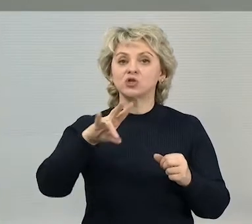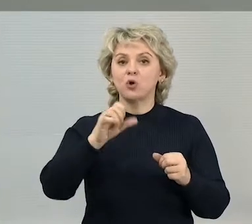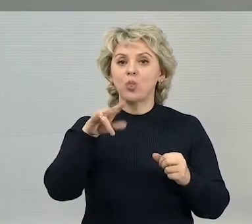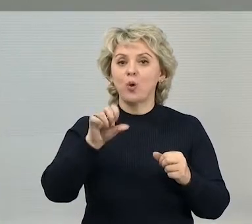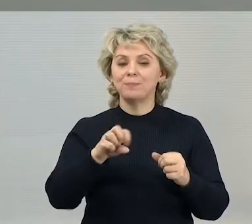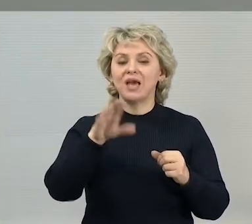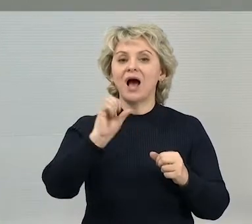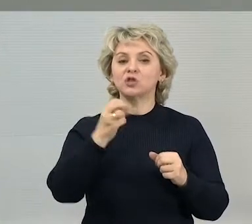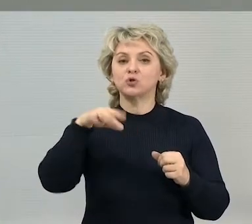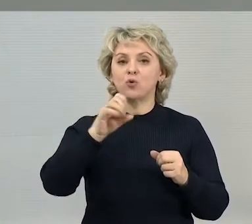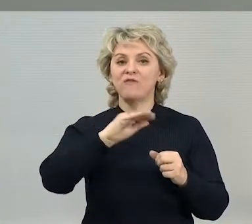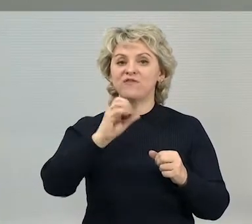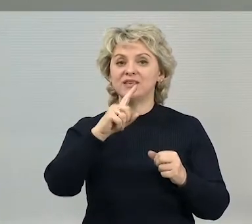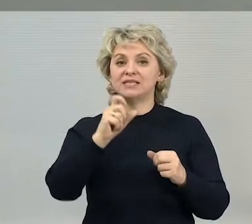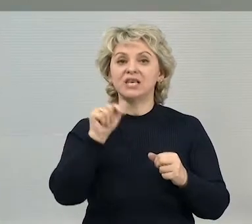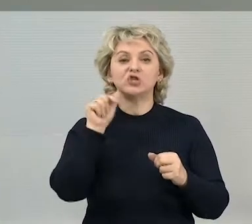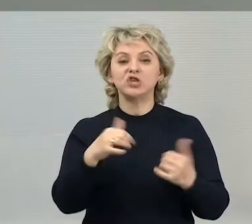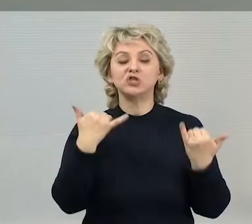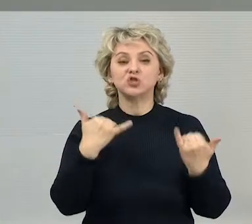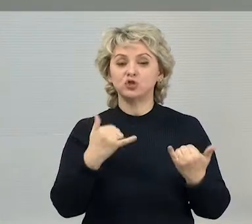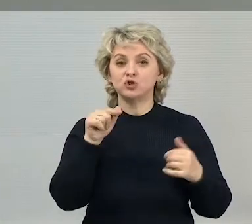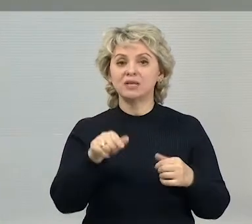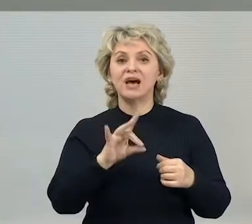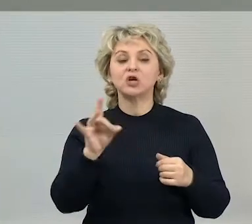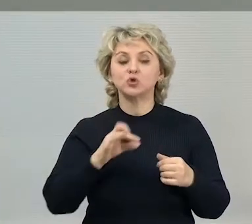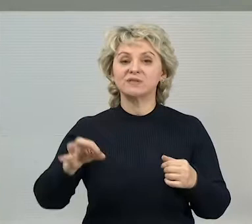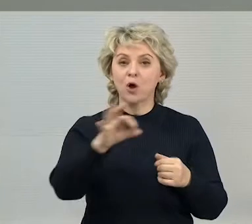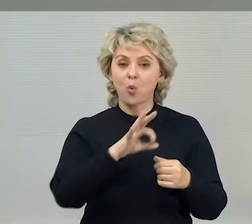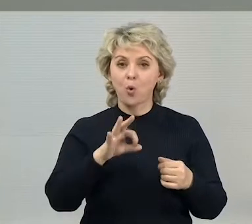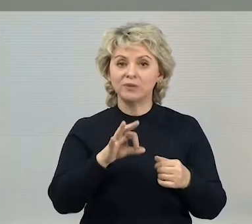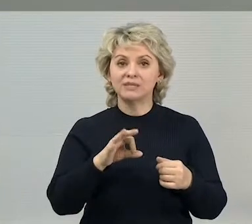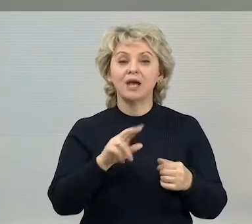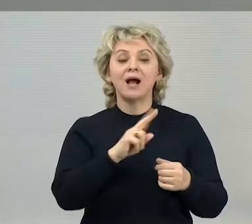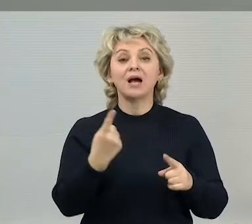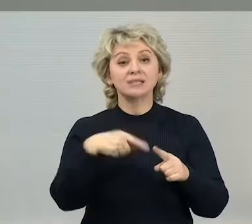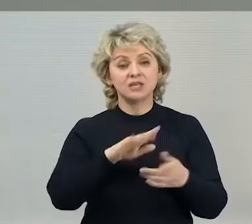астрофизике, здесь сейчас, в Ростовской области, как с